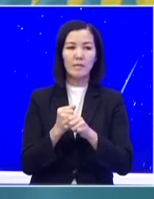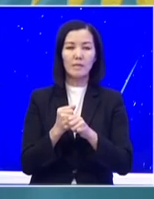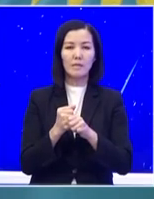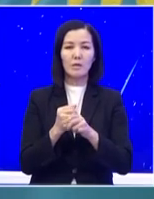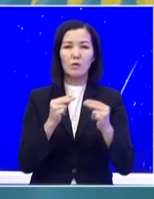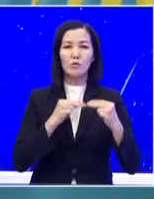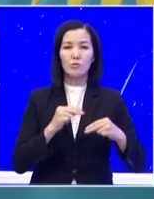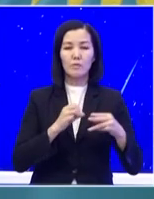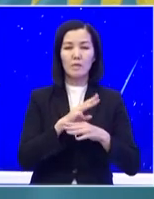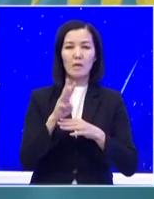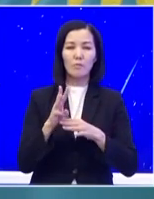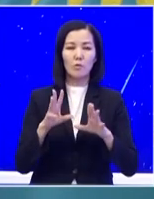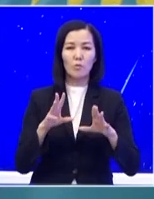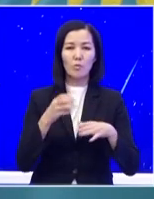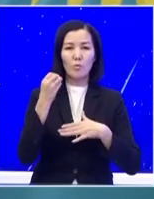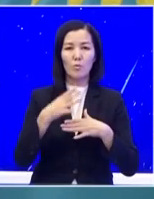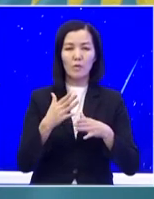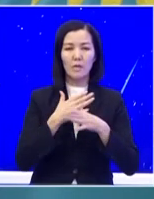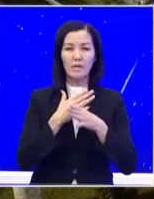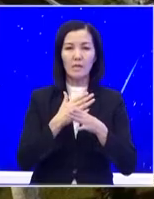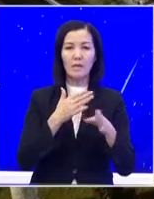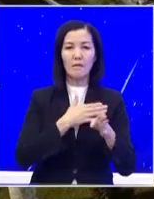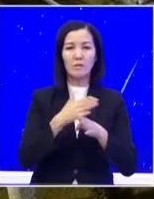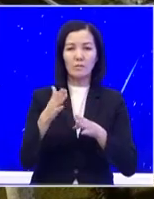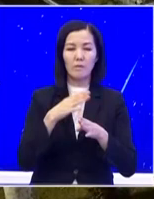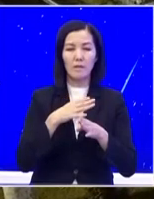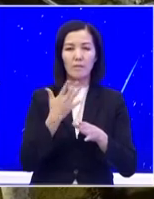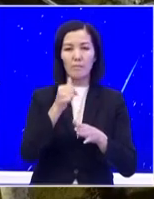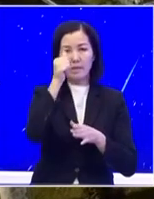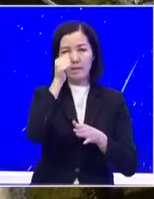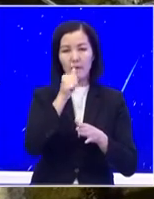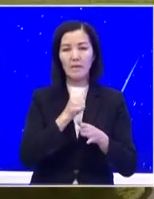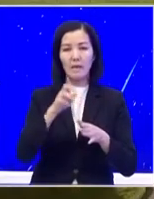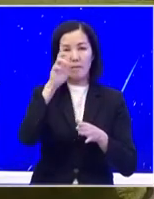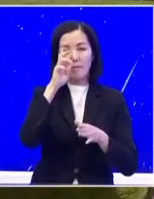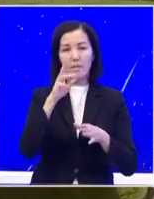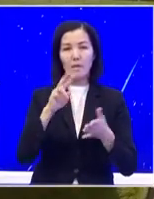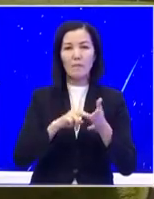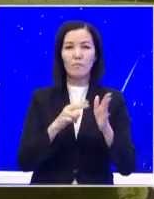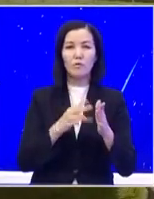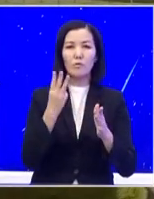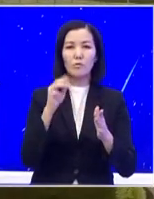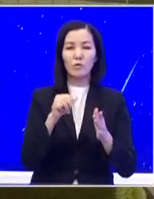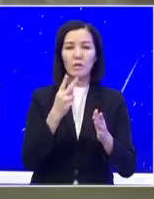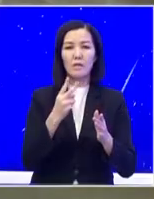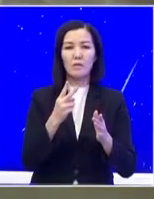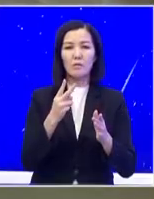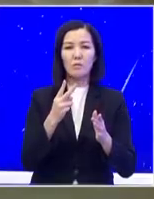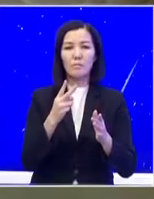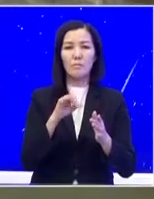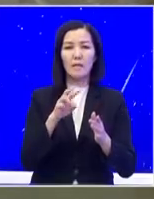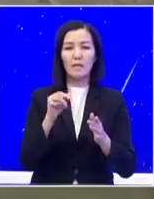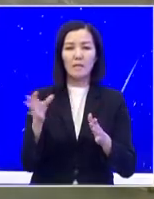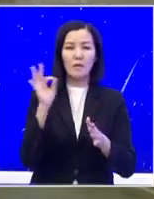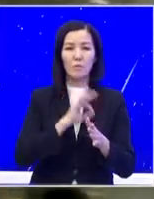жұмыспен қамыту орталықтары арқылы бағытталды. Бес айда Алматы облысынан мемлекет бюджетіне 203,2 миллиард теңге түсім түсті.